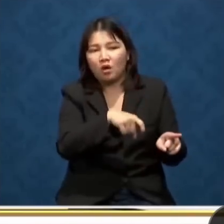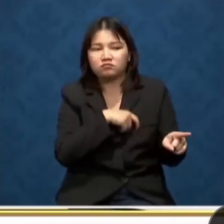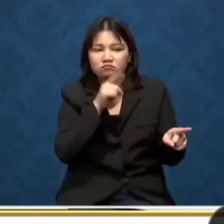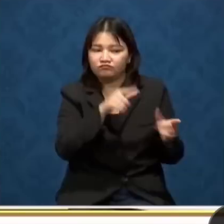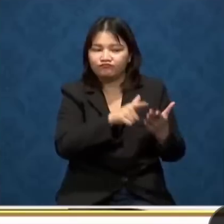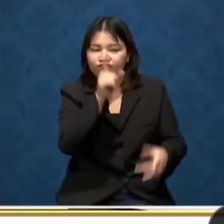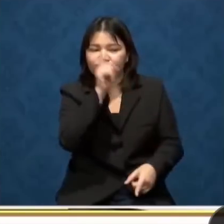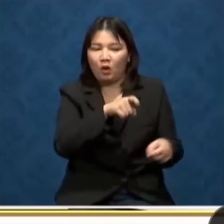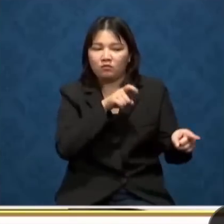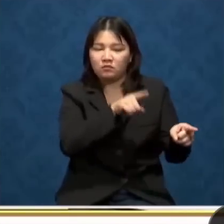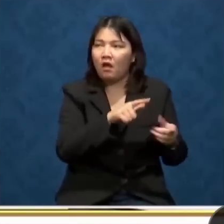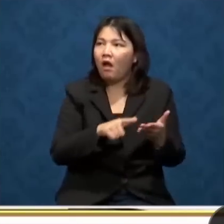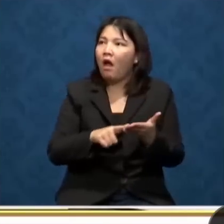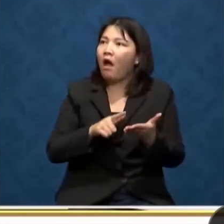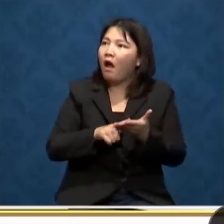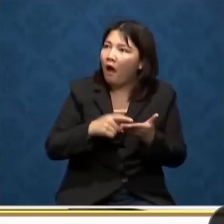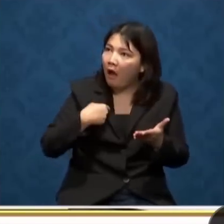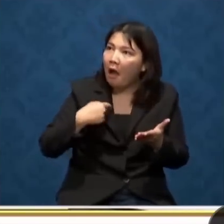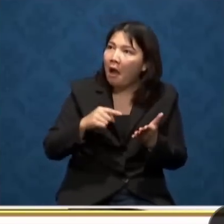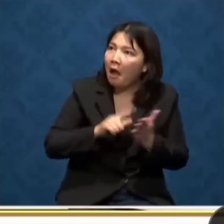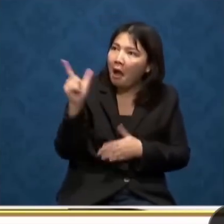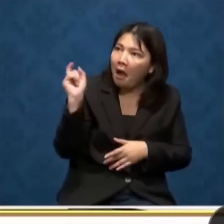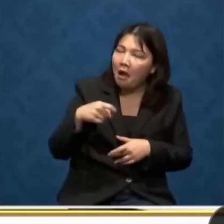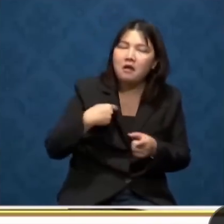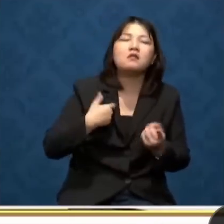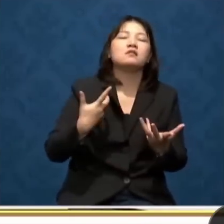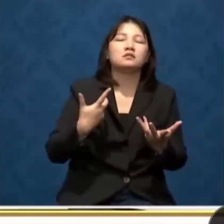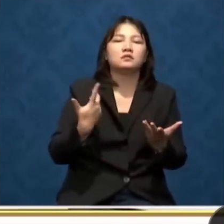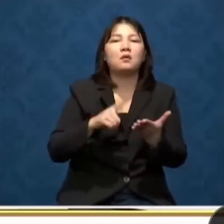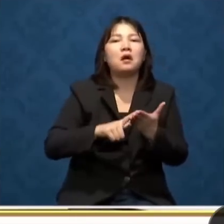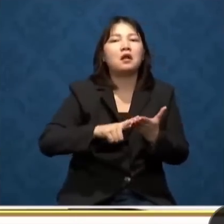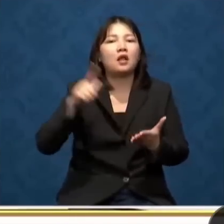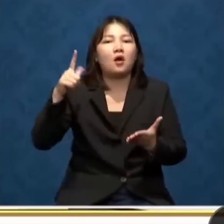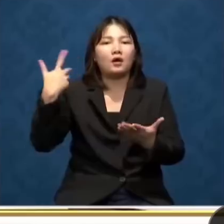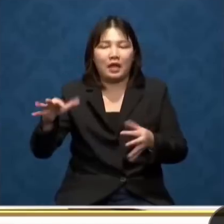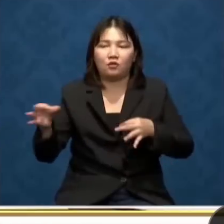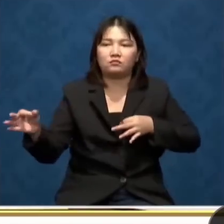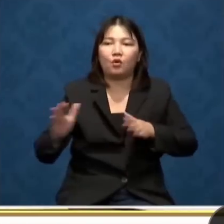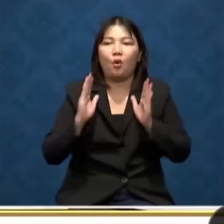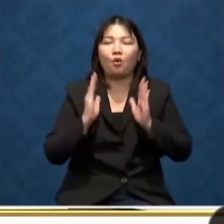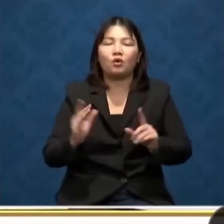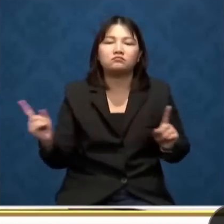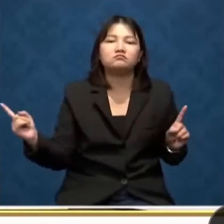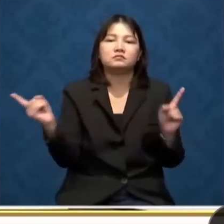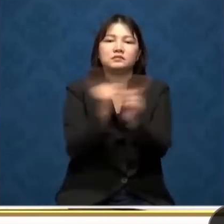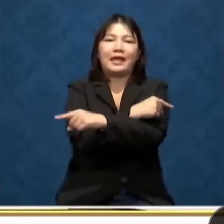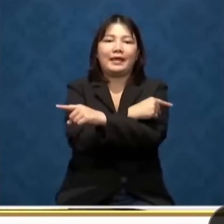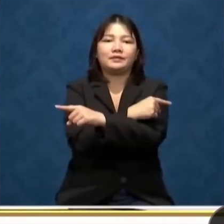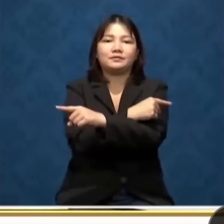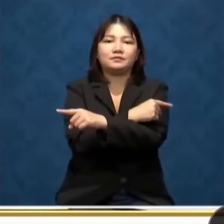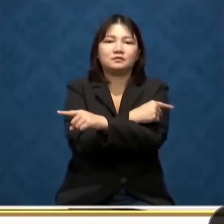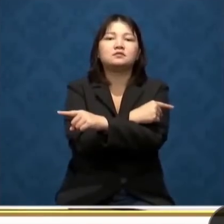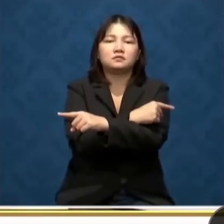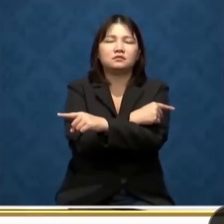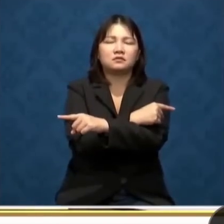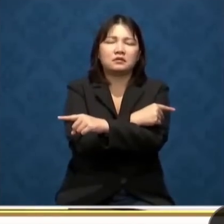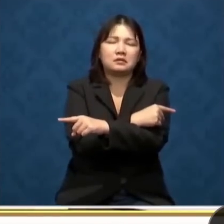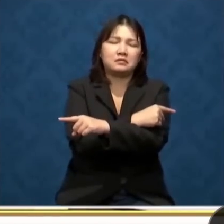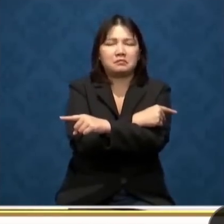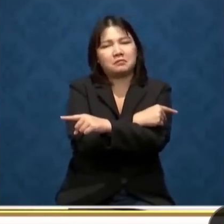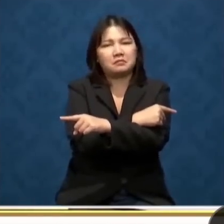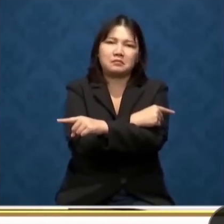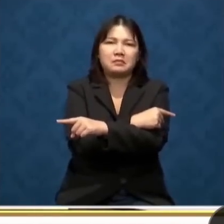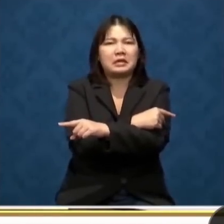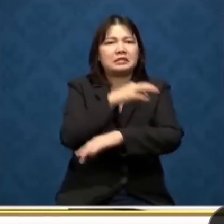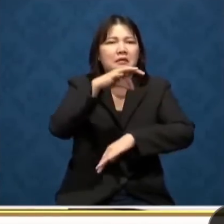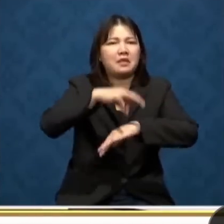ออกไปก็ตั้งคนทดแนใหมเข้ไปไม่ได้ ที่เข้าไปได้ก็แบบผิดฝาผิดตัวสาบว่าม